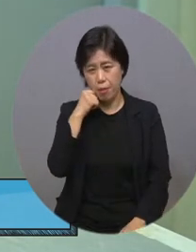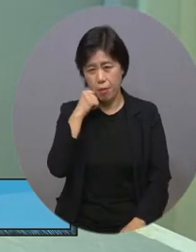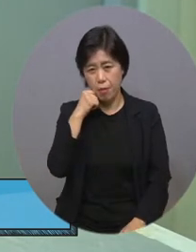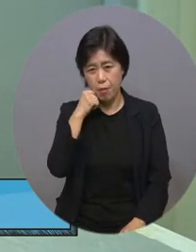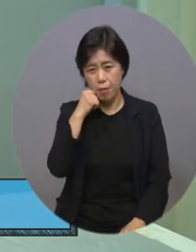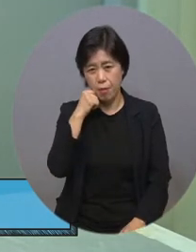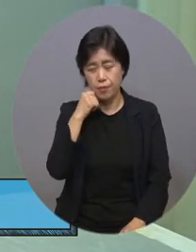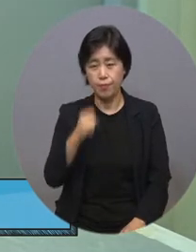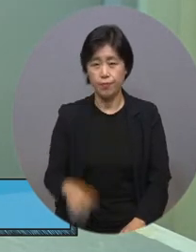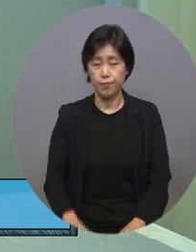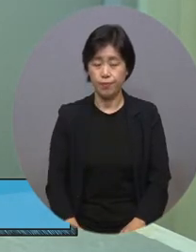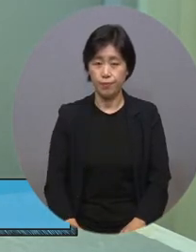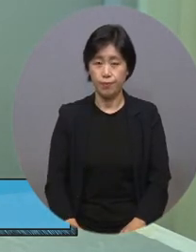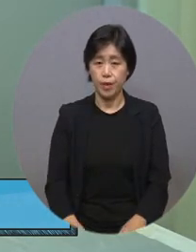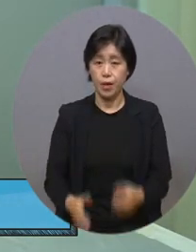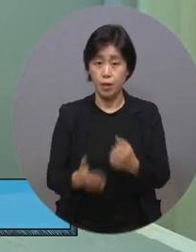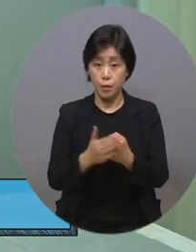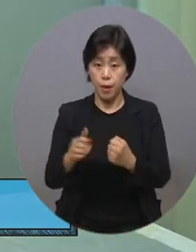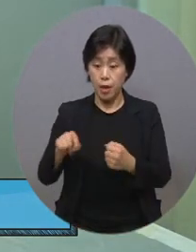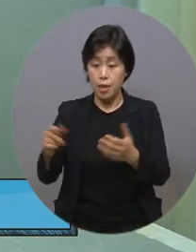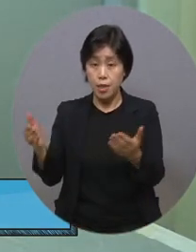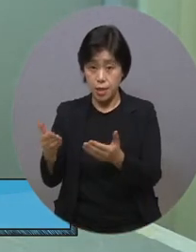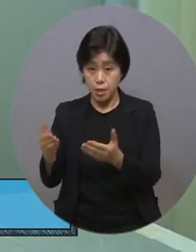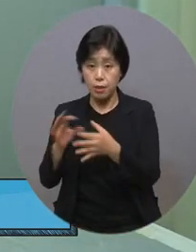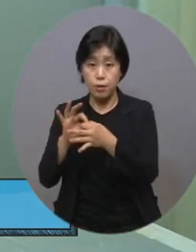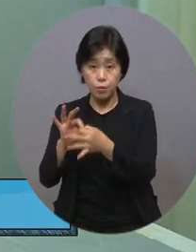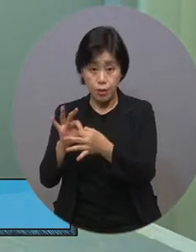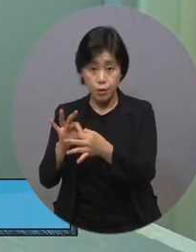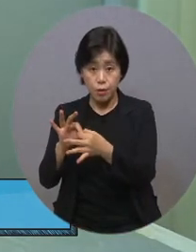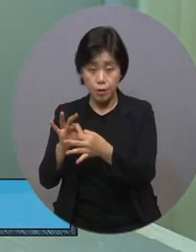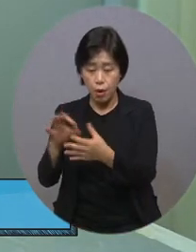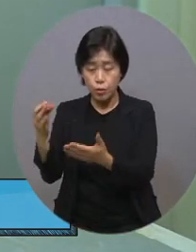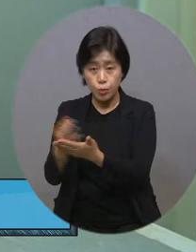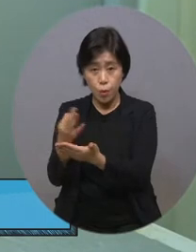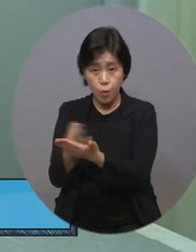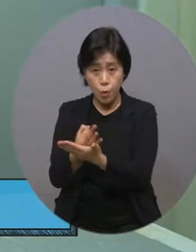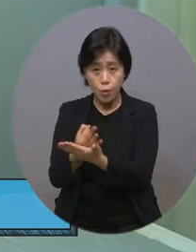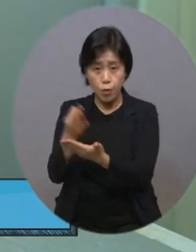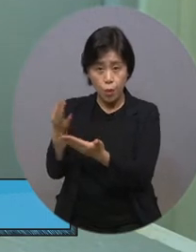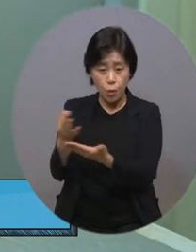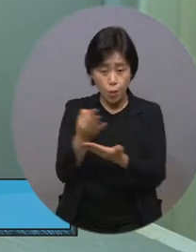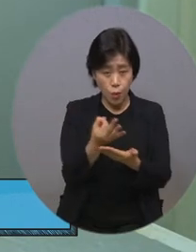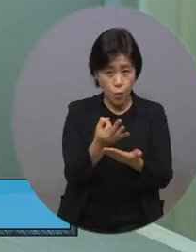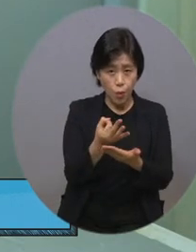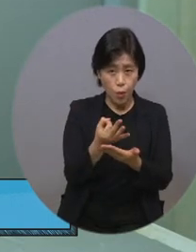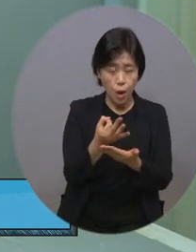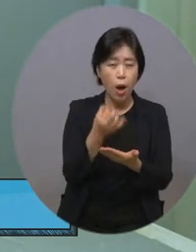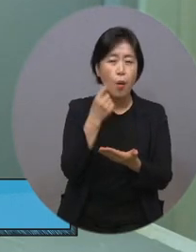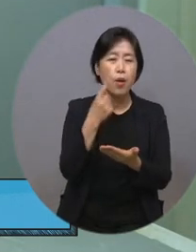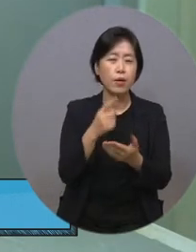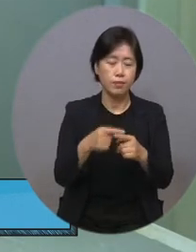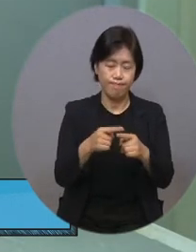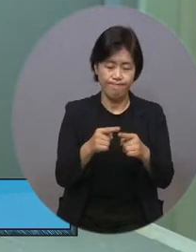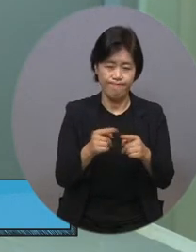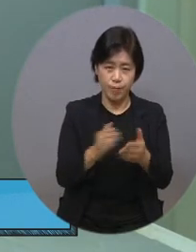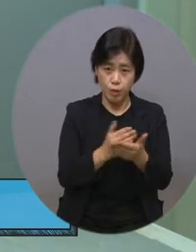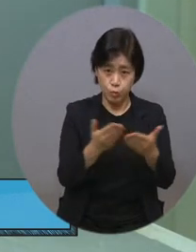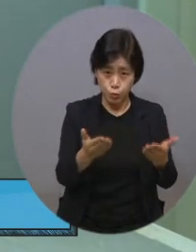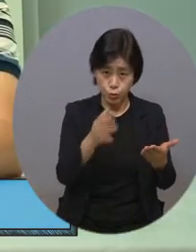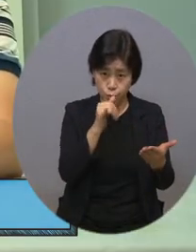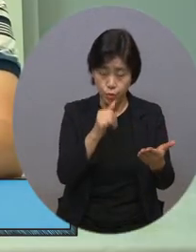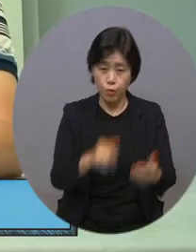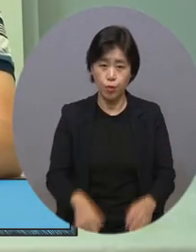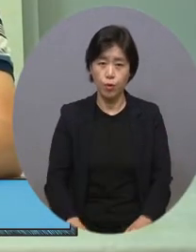일을 해서 그 일에 대했던 생산을 통해서 저희가 수익을 얻고 그 수익을 받고서 급여를 받고 또 우리 회사가